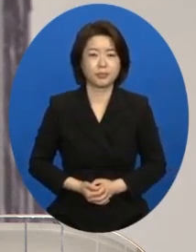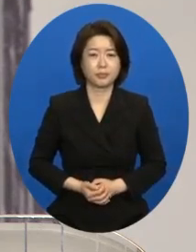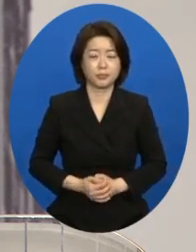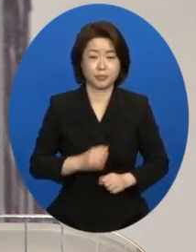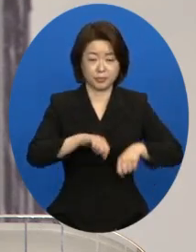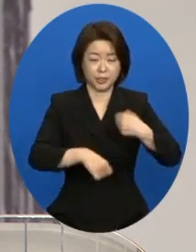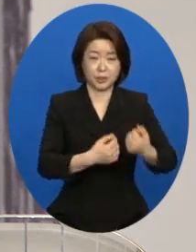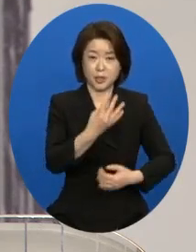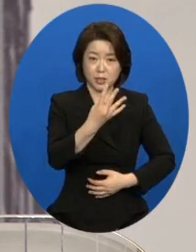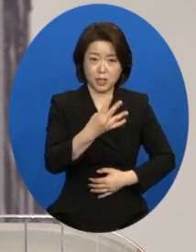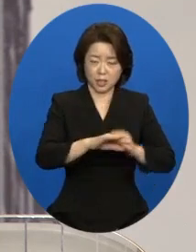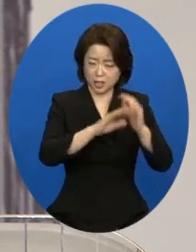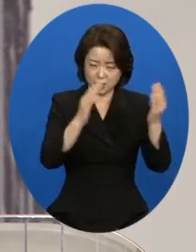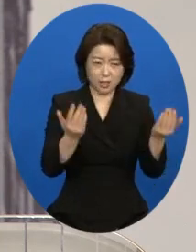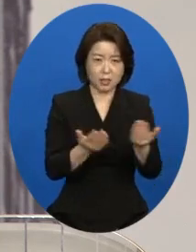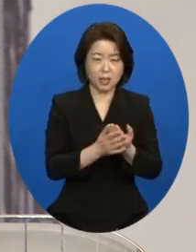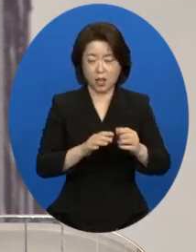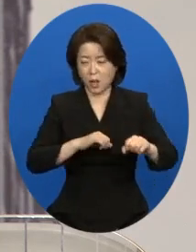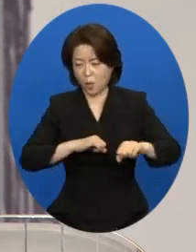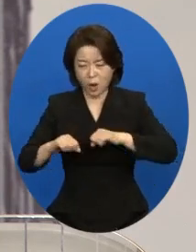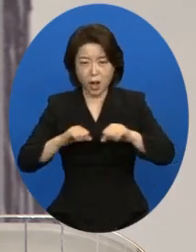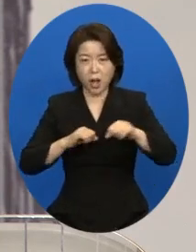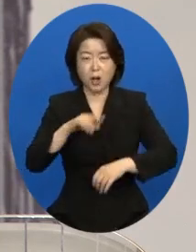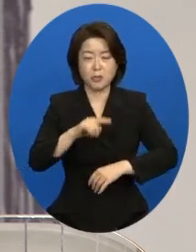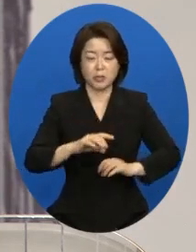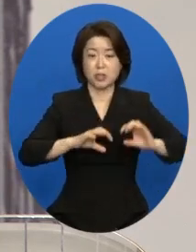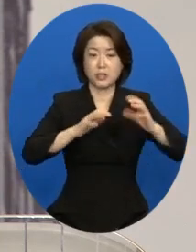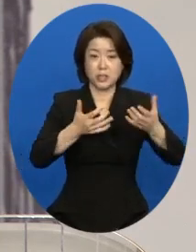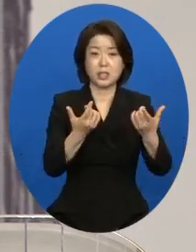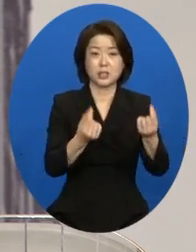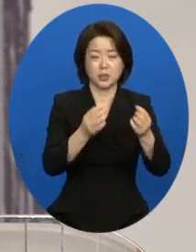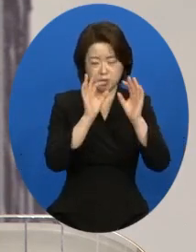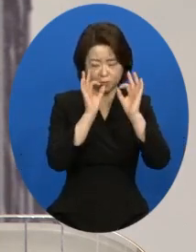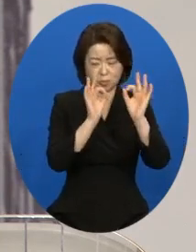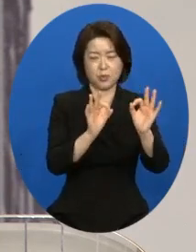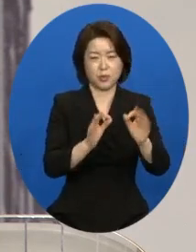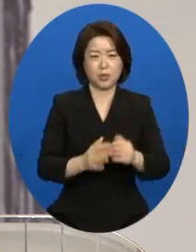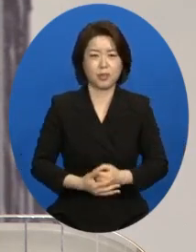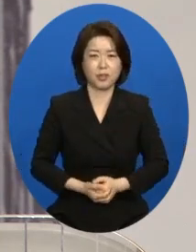짐승 네 마리가 다 활개치는 그런 세상 같아 보입니다.